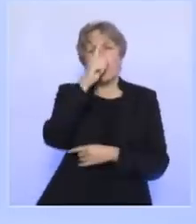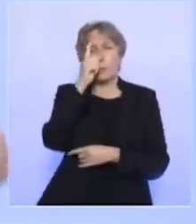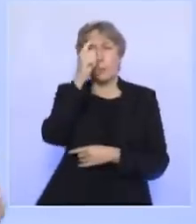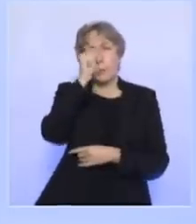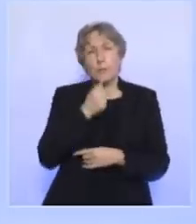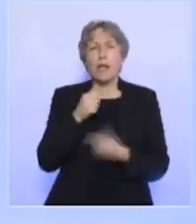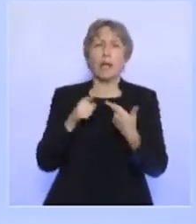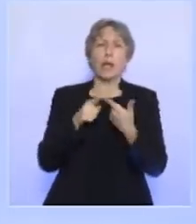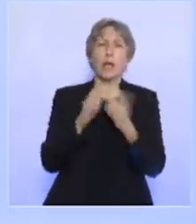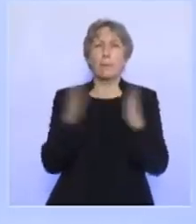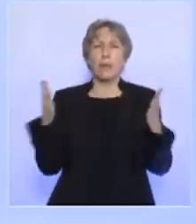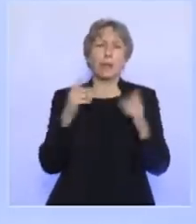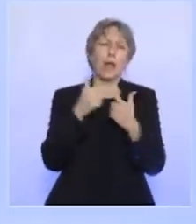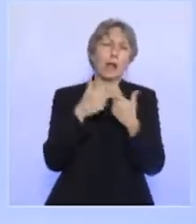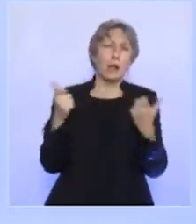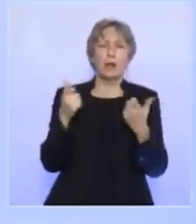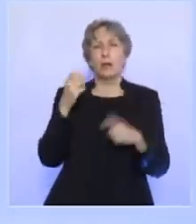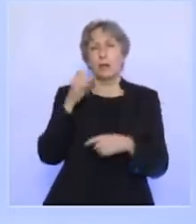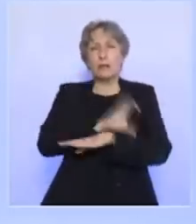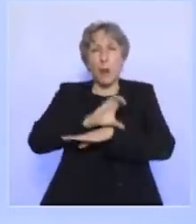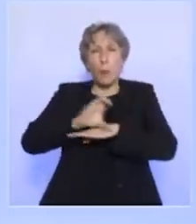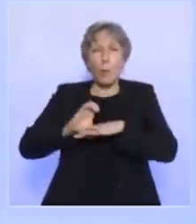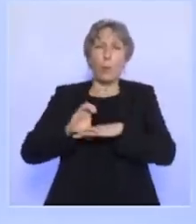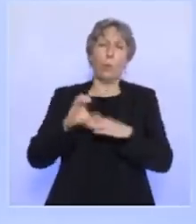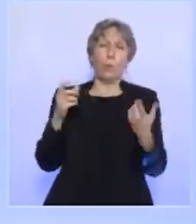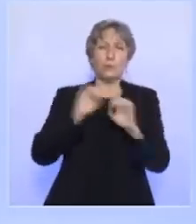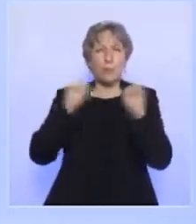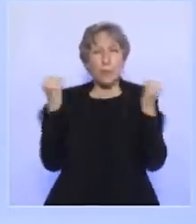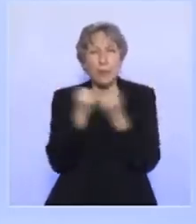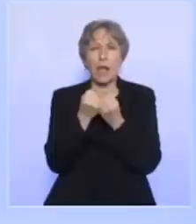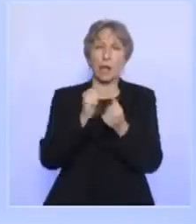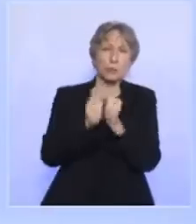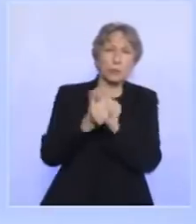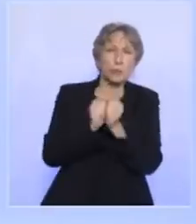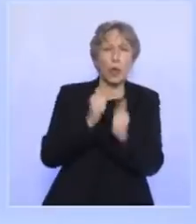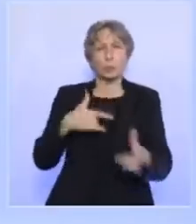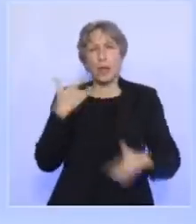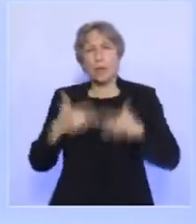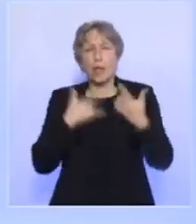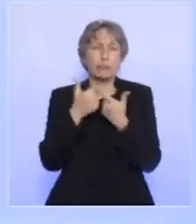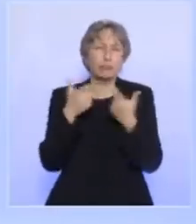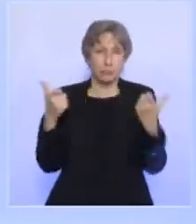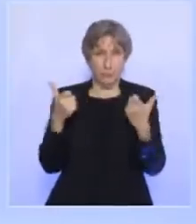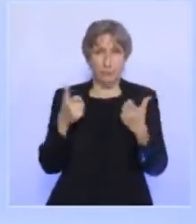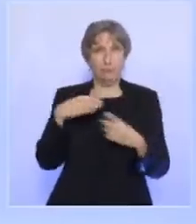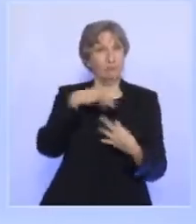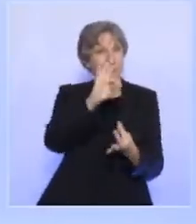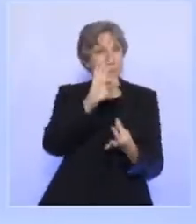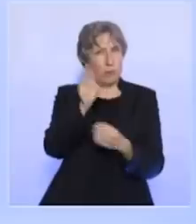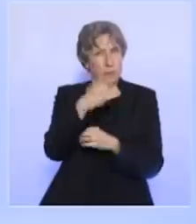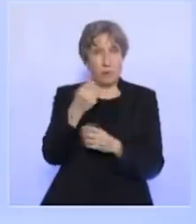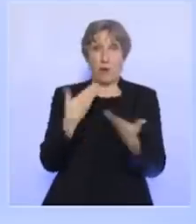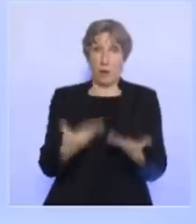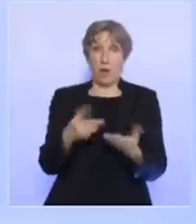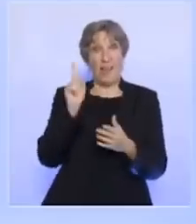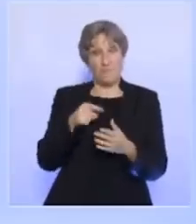les médiathèques, les séminaires et salons, les salles de sport, les enceintes sportives et de spectacle, il faudra justifier